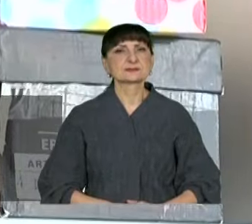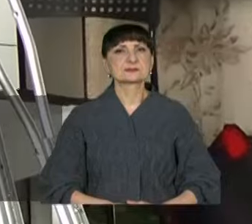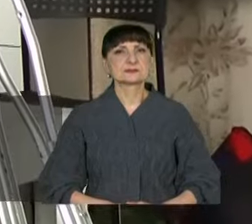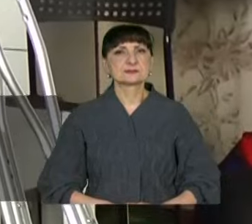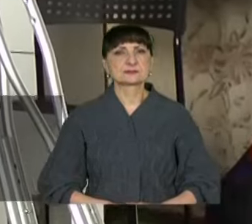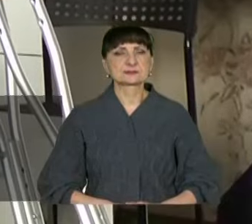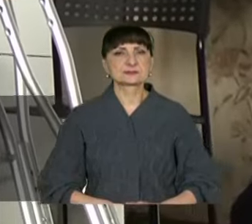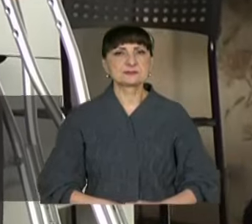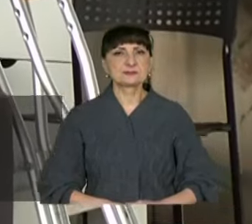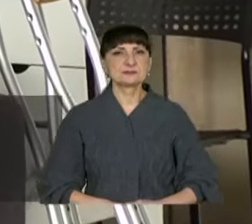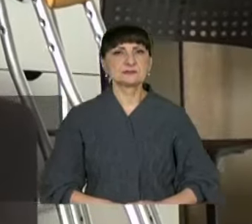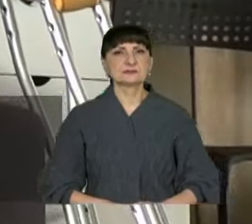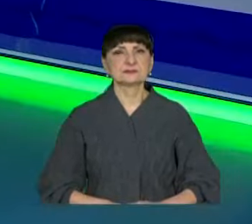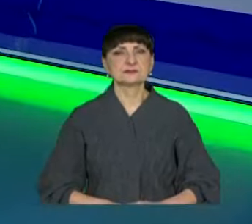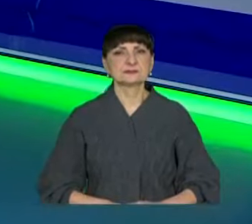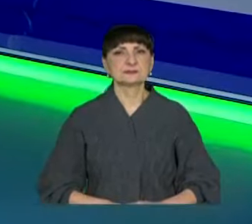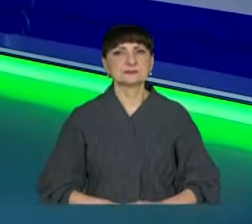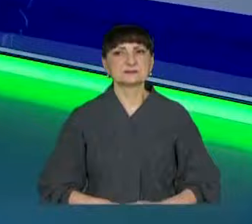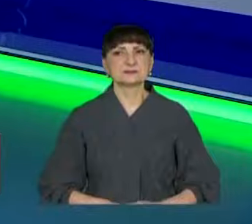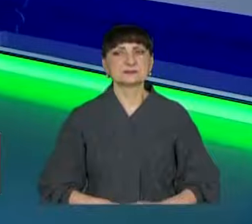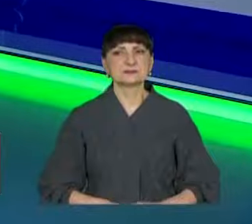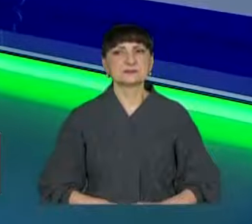Алматы, Североказахстанская область.